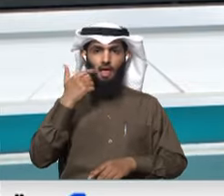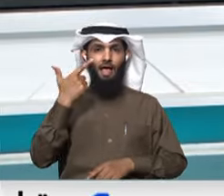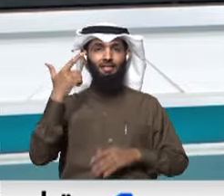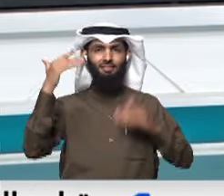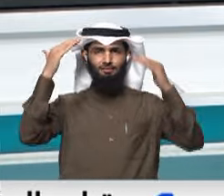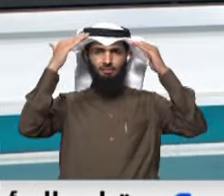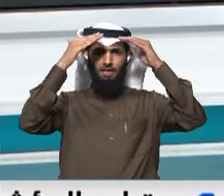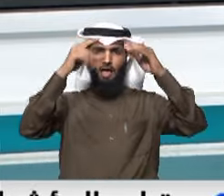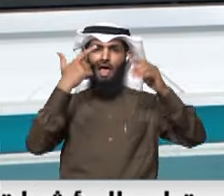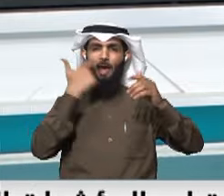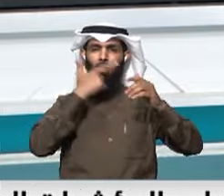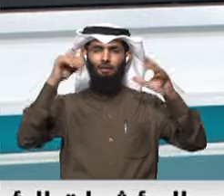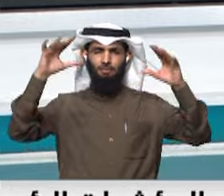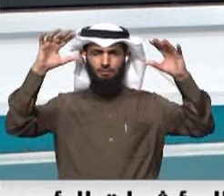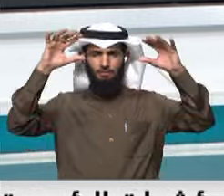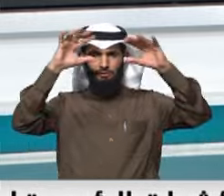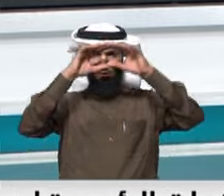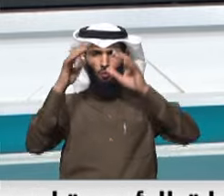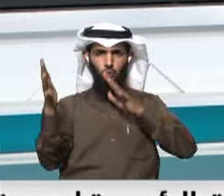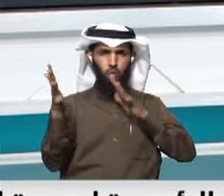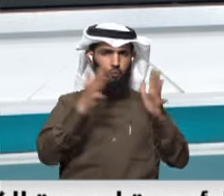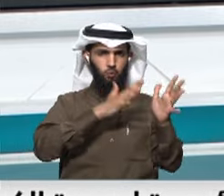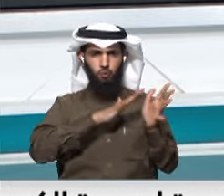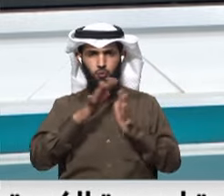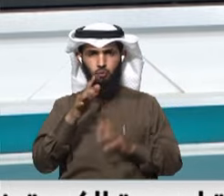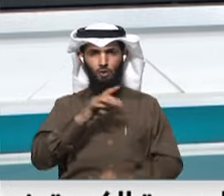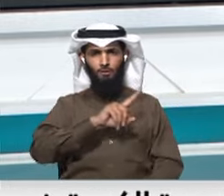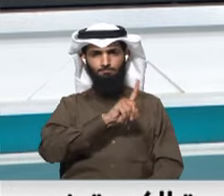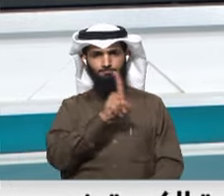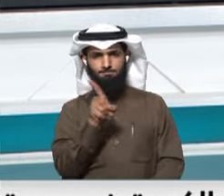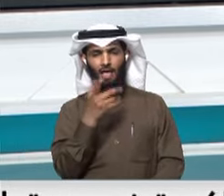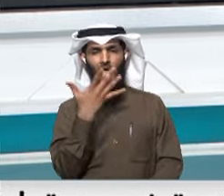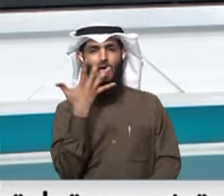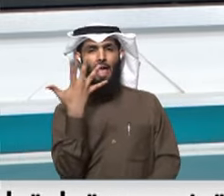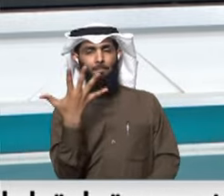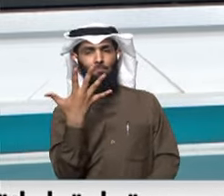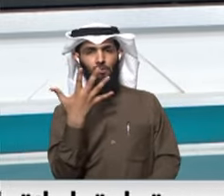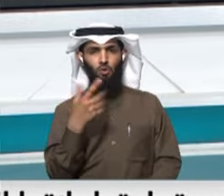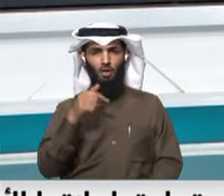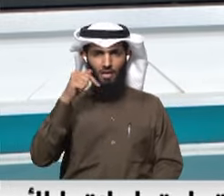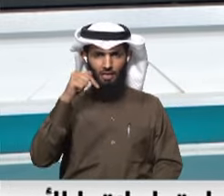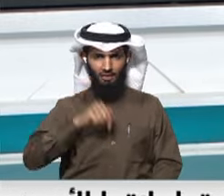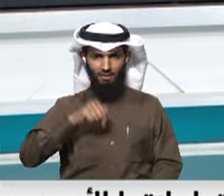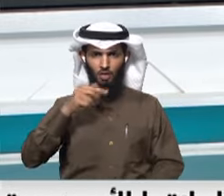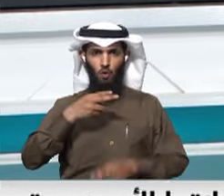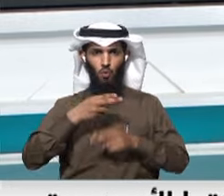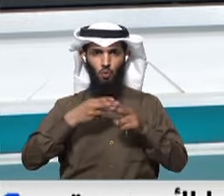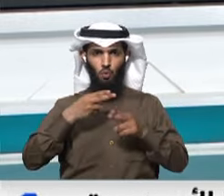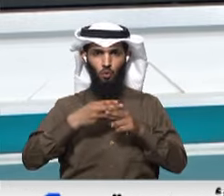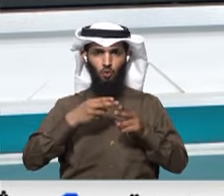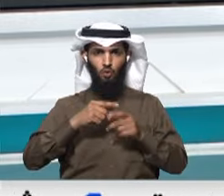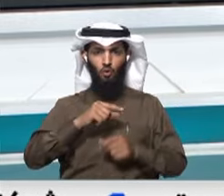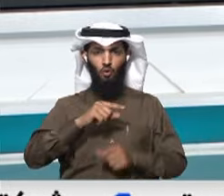الرياح متقلبة الاتجاه خفيفة السرعة 5 كيلومتر في الساعة. درجة الحرارة الحالية في مدينة الكويت وضواحيها 25 درجة